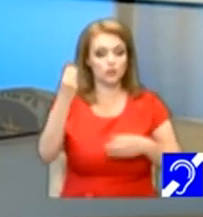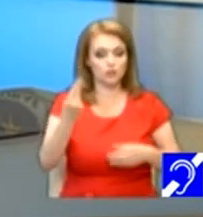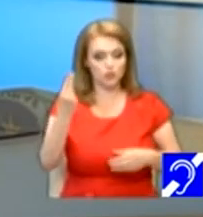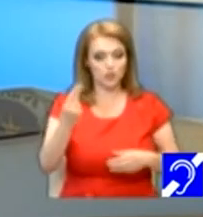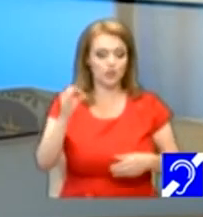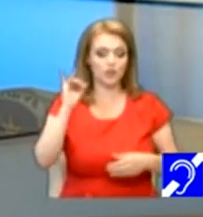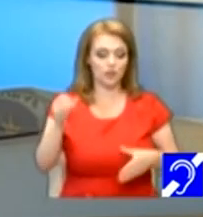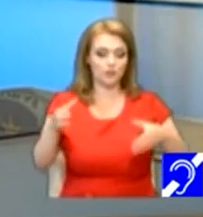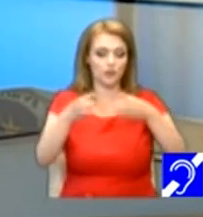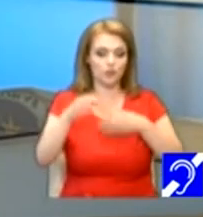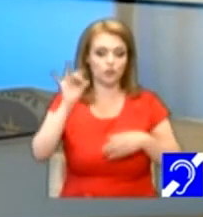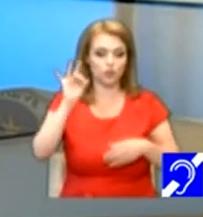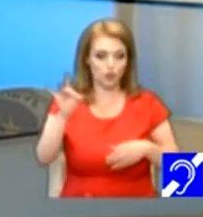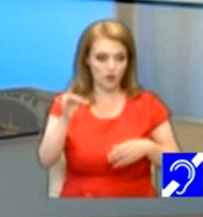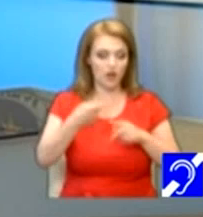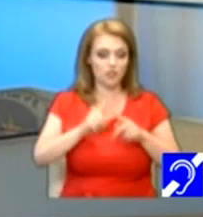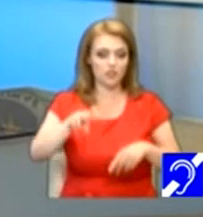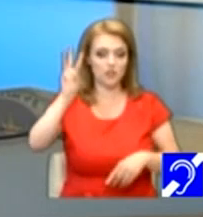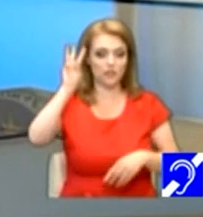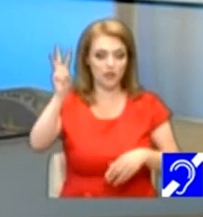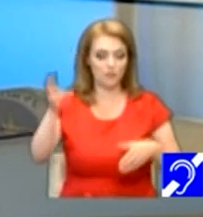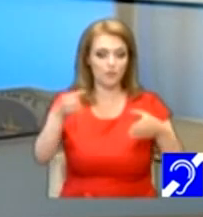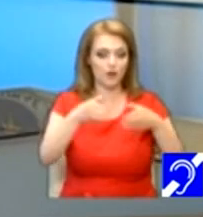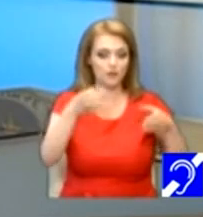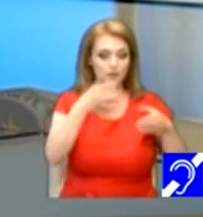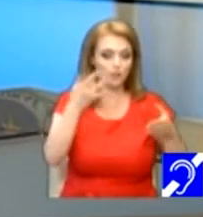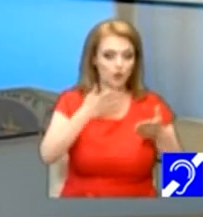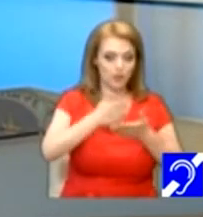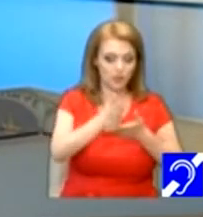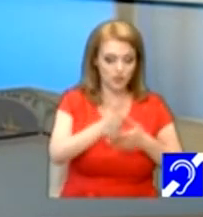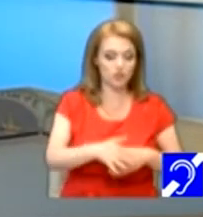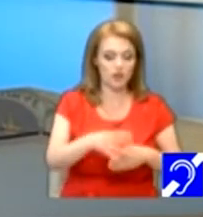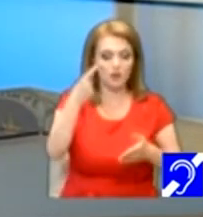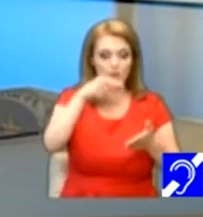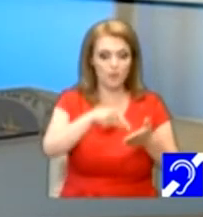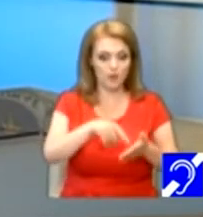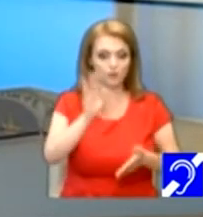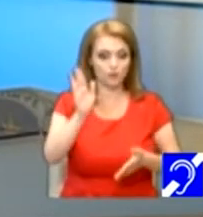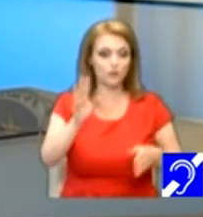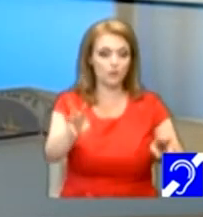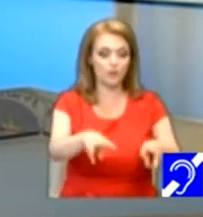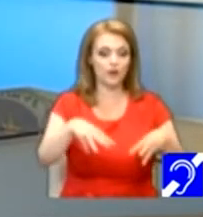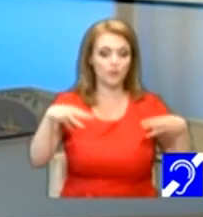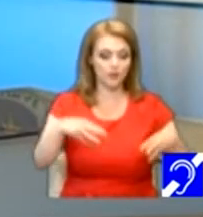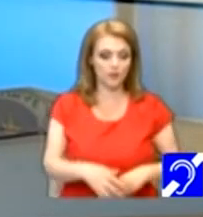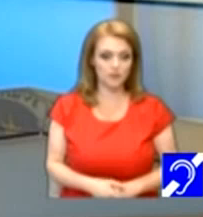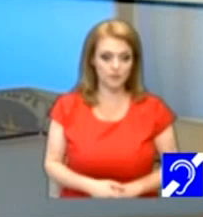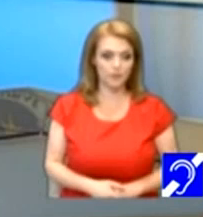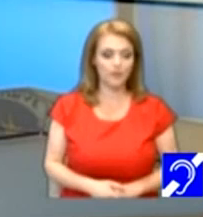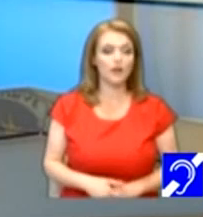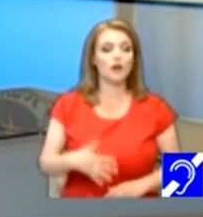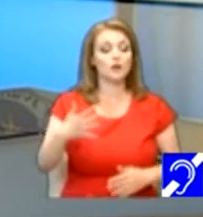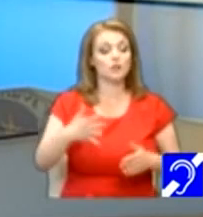noul parlament de la Chișinău. Potrivit datelor prezentate de Comisia Electorală Centrală, Partidul Acțiune și Solidaritate a obținut